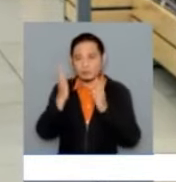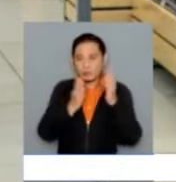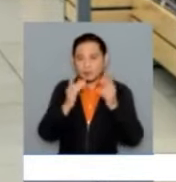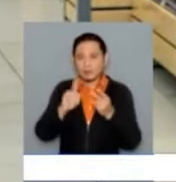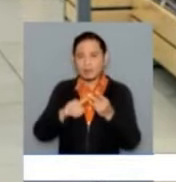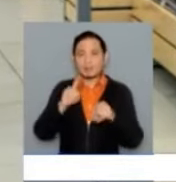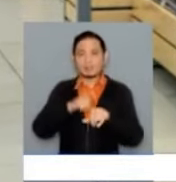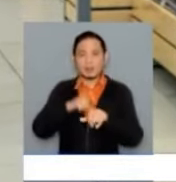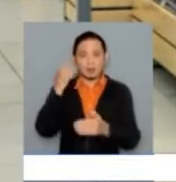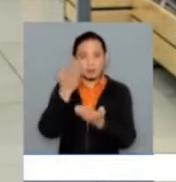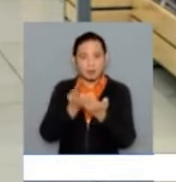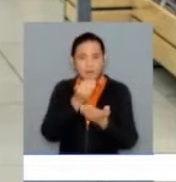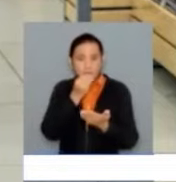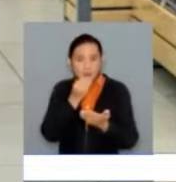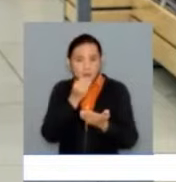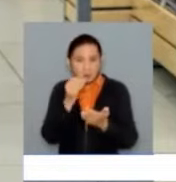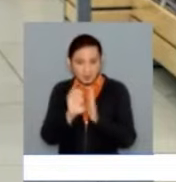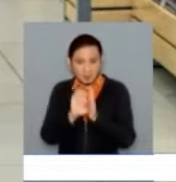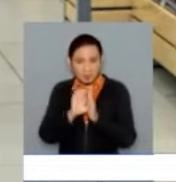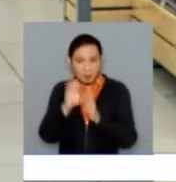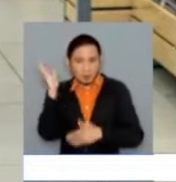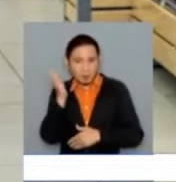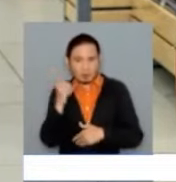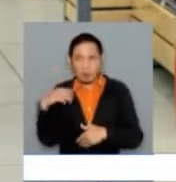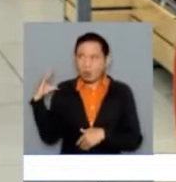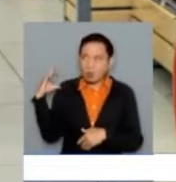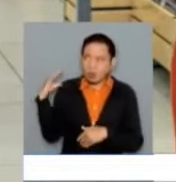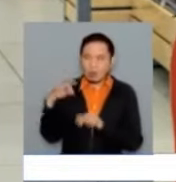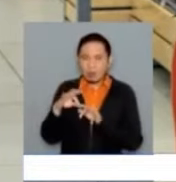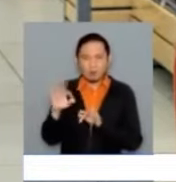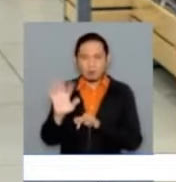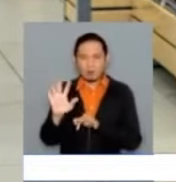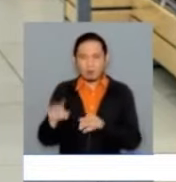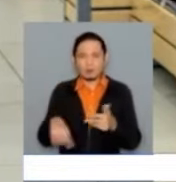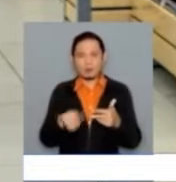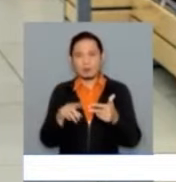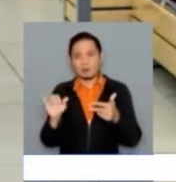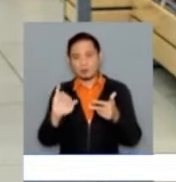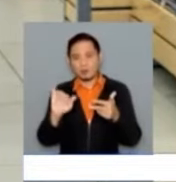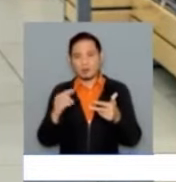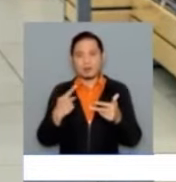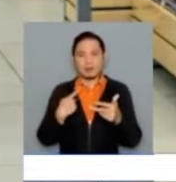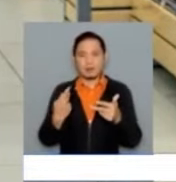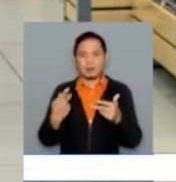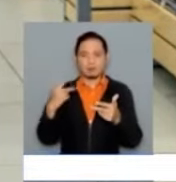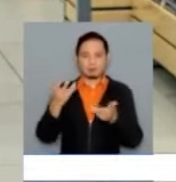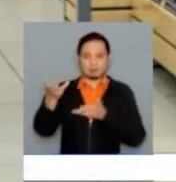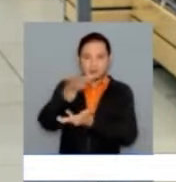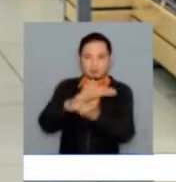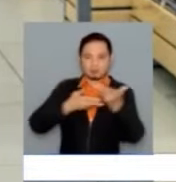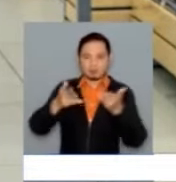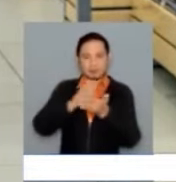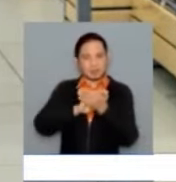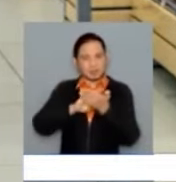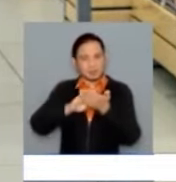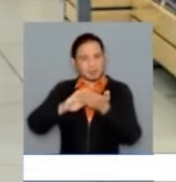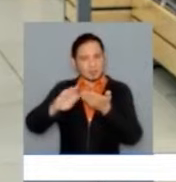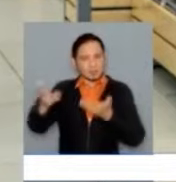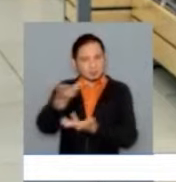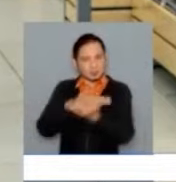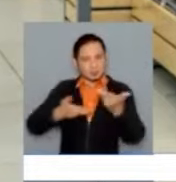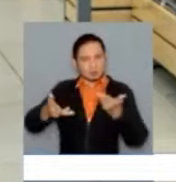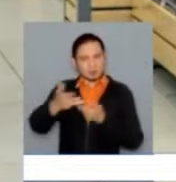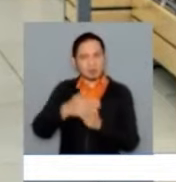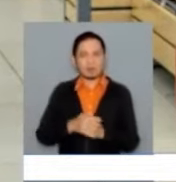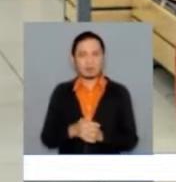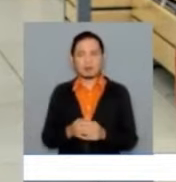mga pagkain sa isang restaurant, at maayos na pagtrato ng mga nagsisilbi dito. Nagkakaroon na ng pagkakataon na nagiiwan na rin